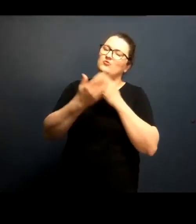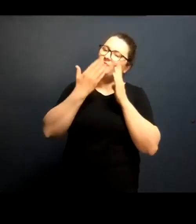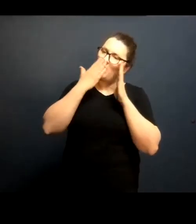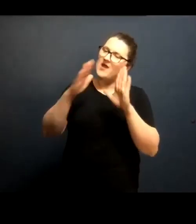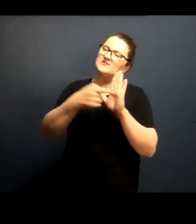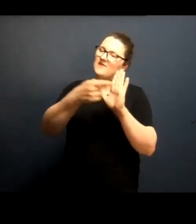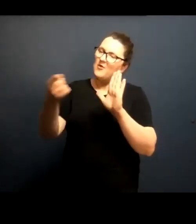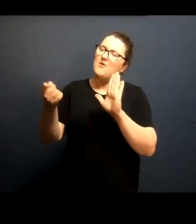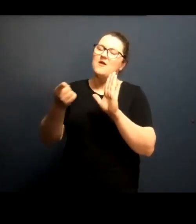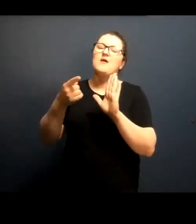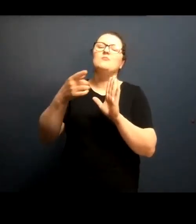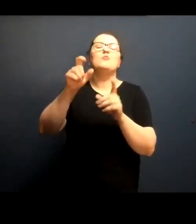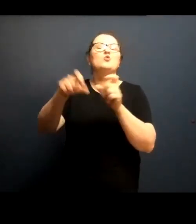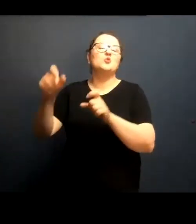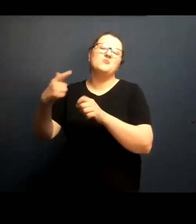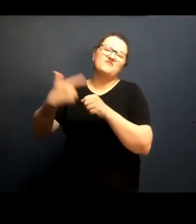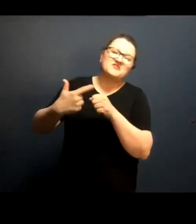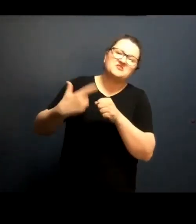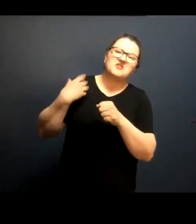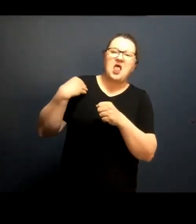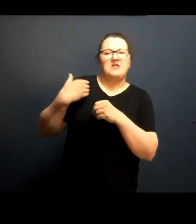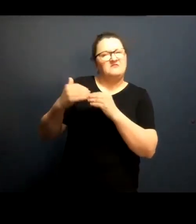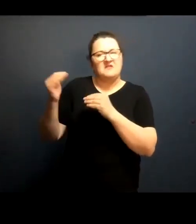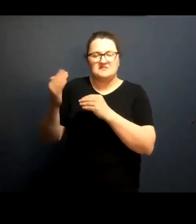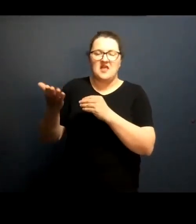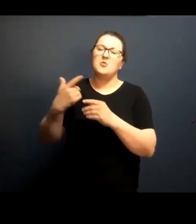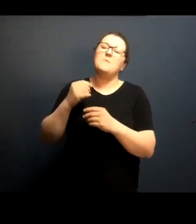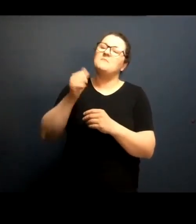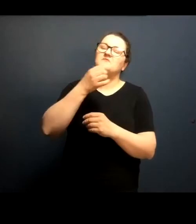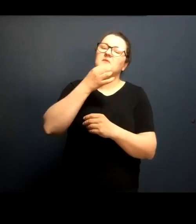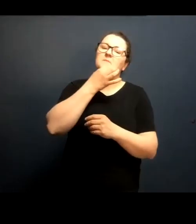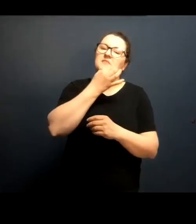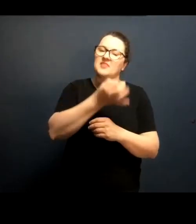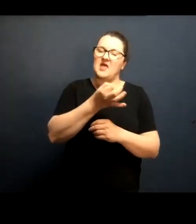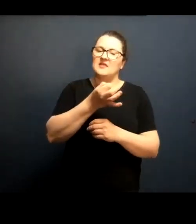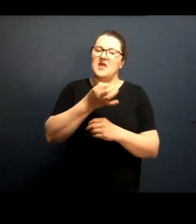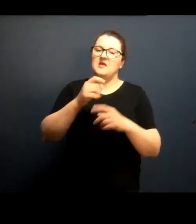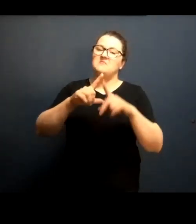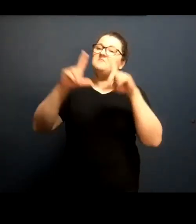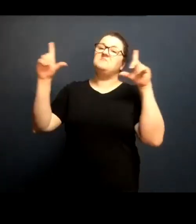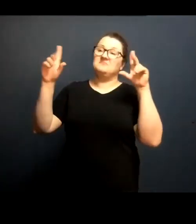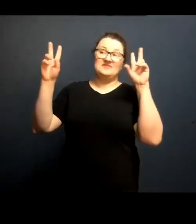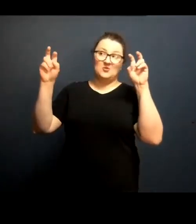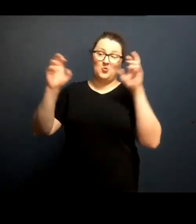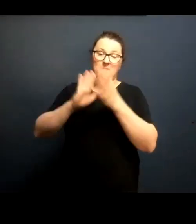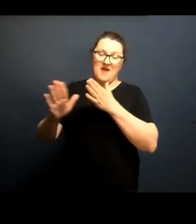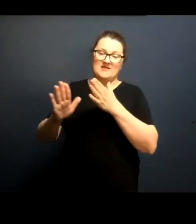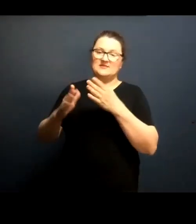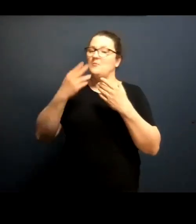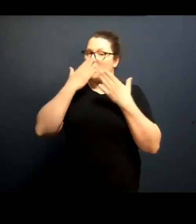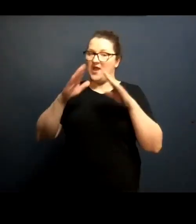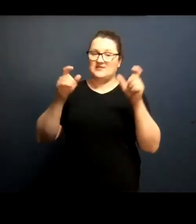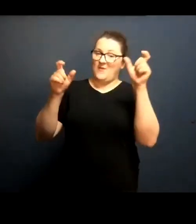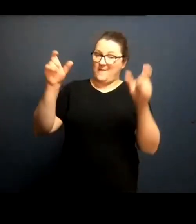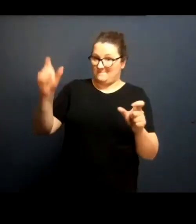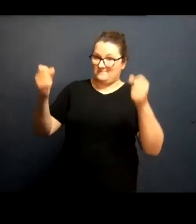+, to najpierw zadałam im pytanie, slajd nie miał tytułu, pokazałam te dwie